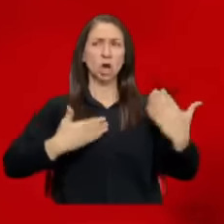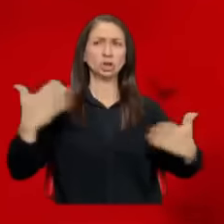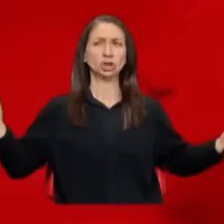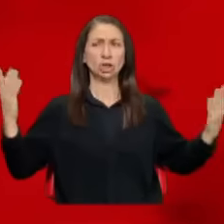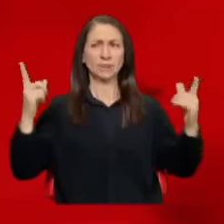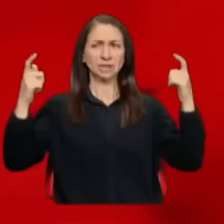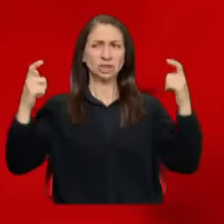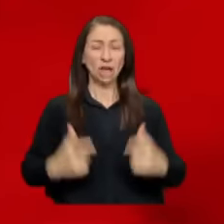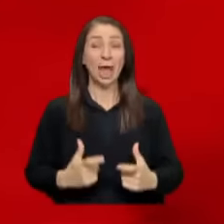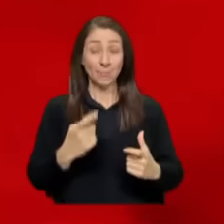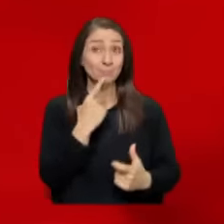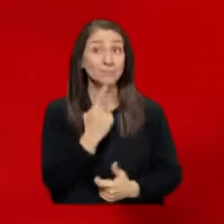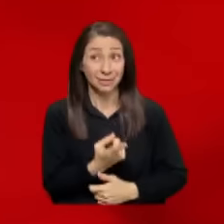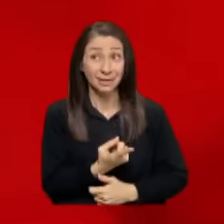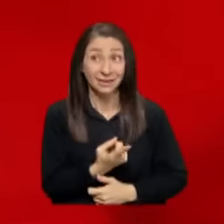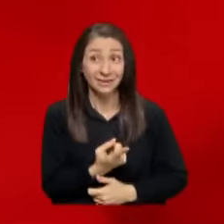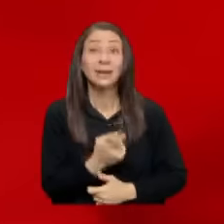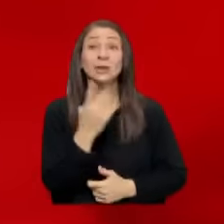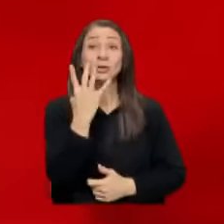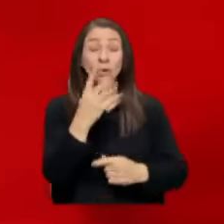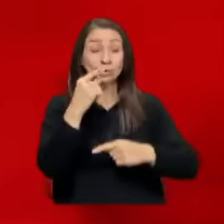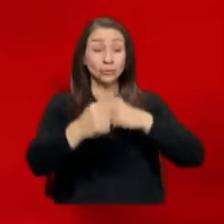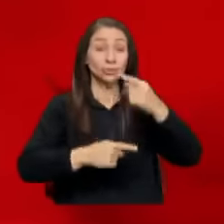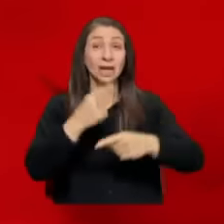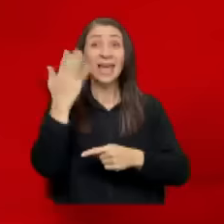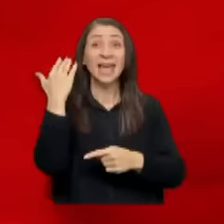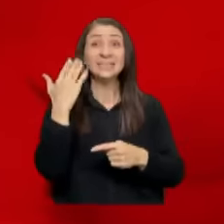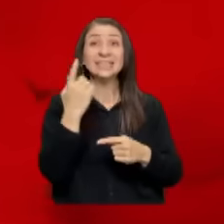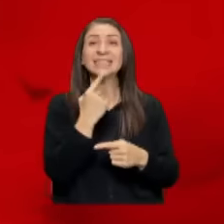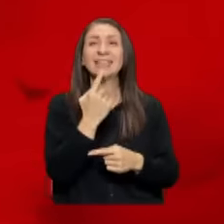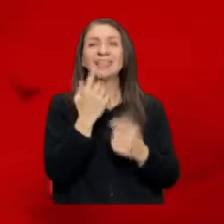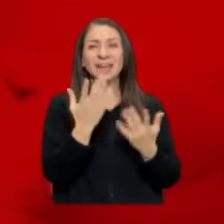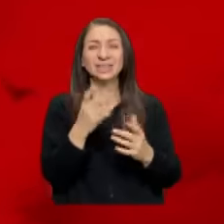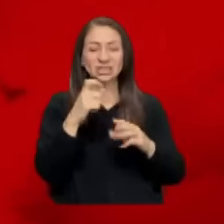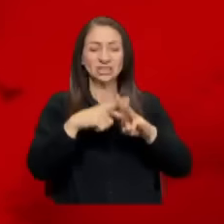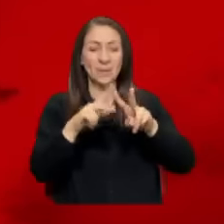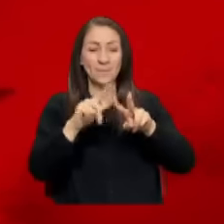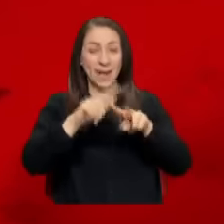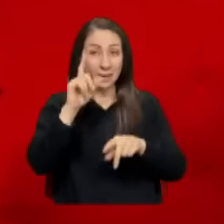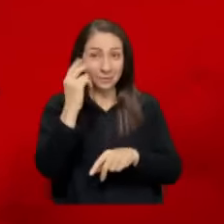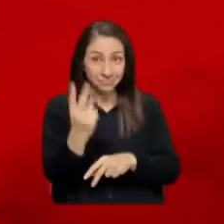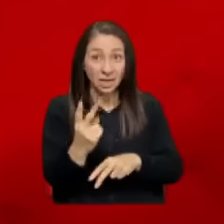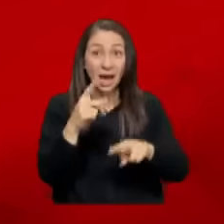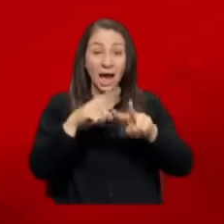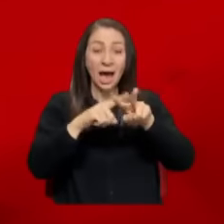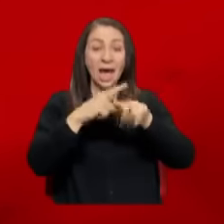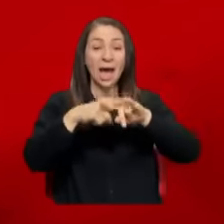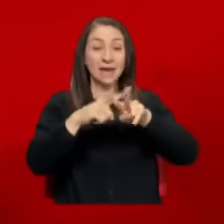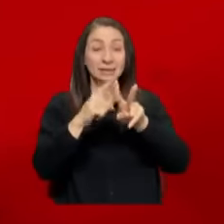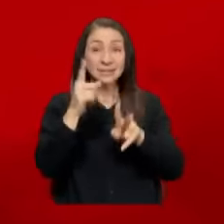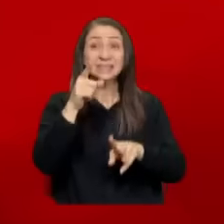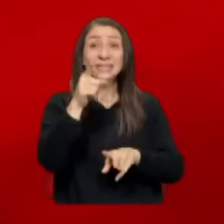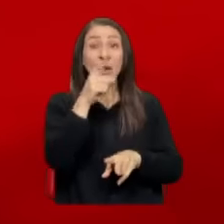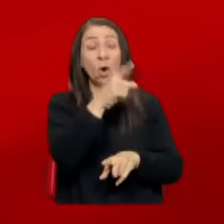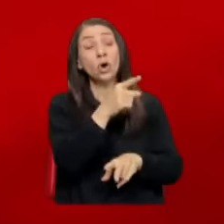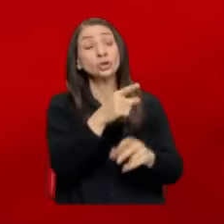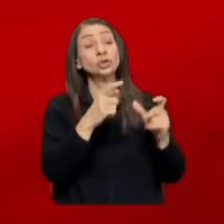Bir Şehirim dedi. Dört Kuşak Eski Tatlar Cemal Çandır'a ait. Ayhan Demirhan da Sen